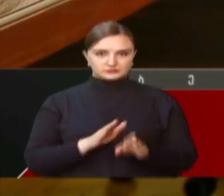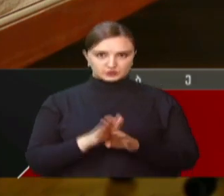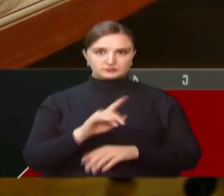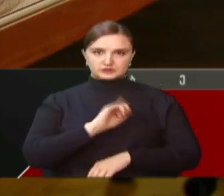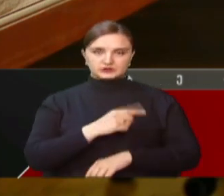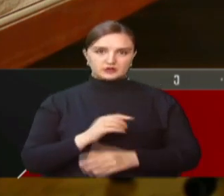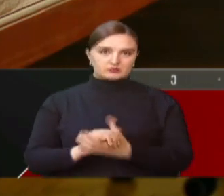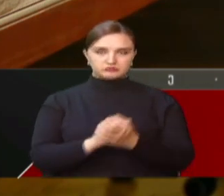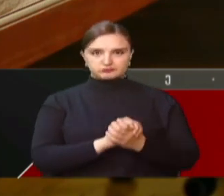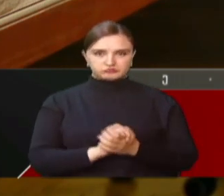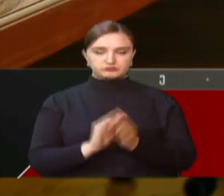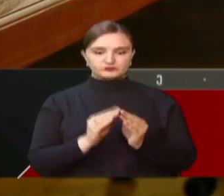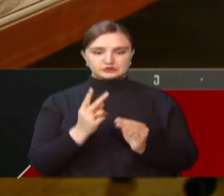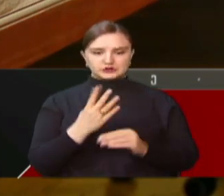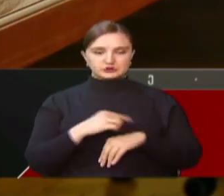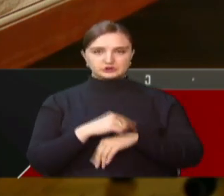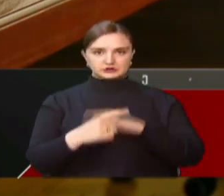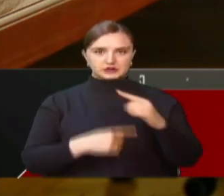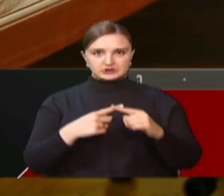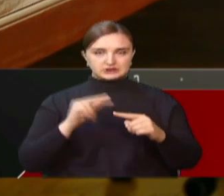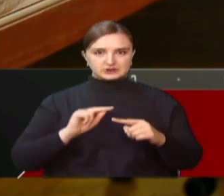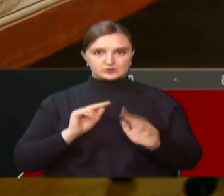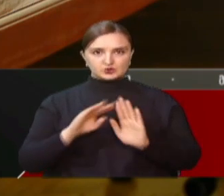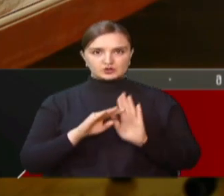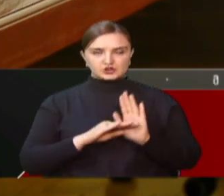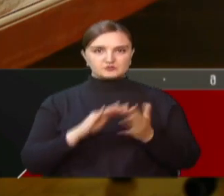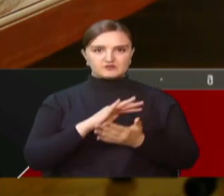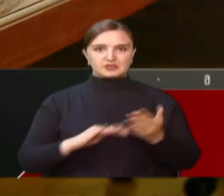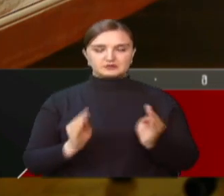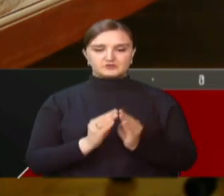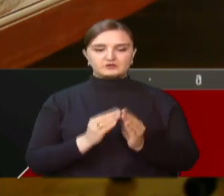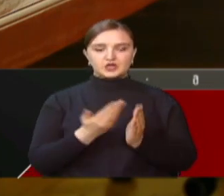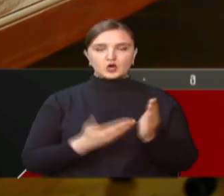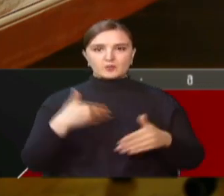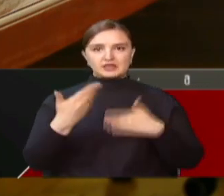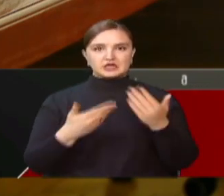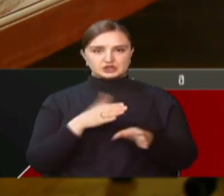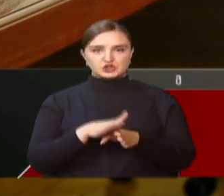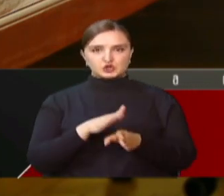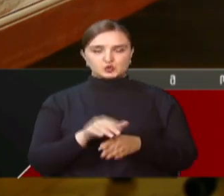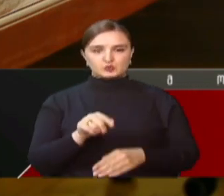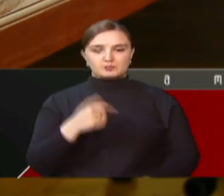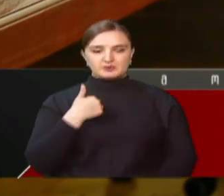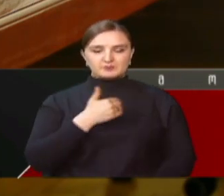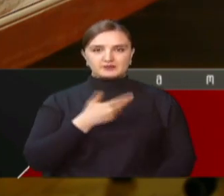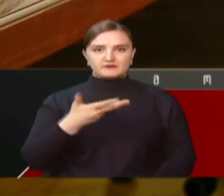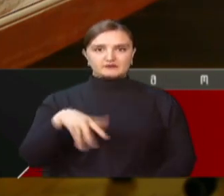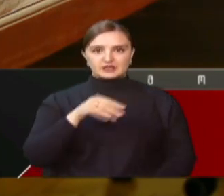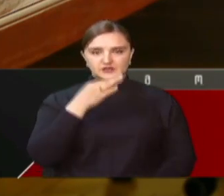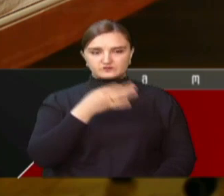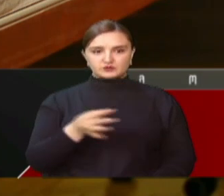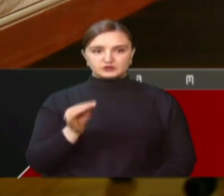და პრაქტიკულად 24 საათიანი სამუშაო რეჟიმით ვაგრძელებთ ამ რეკომენდაციების შესრულებას და მე მინდა ყველა